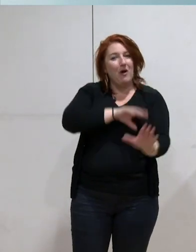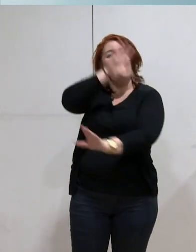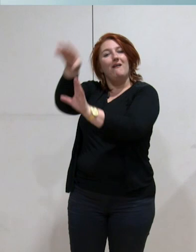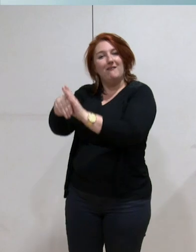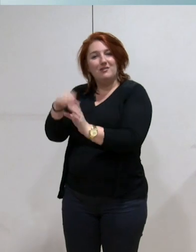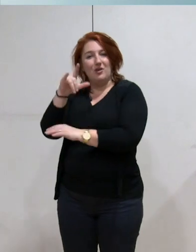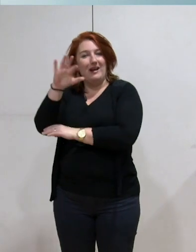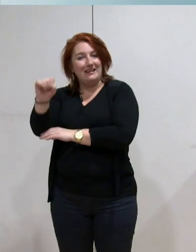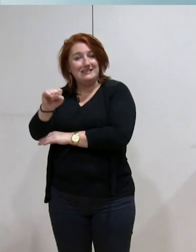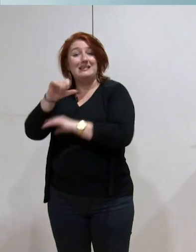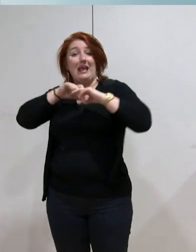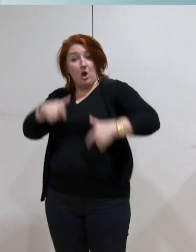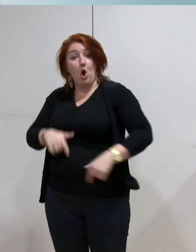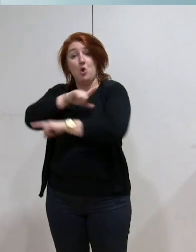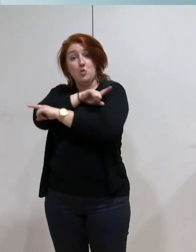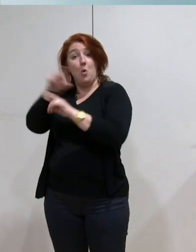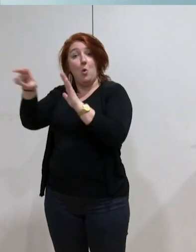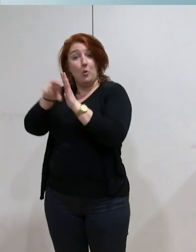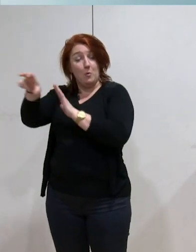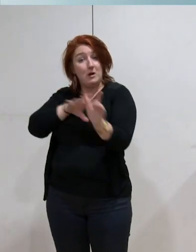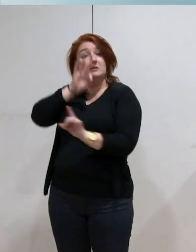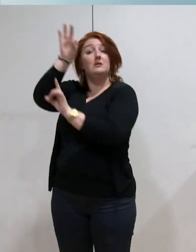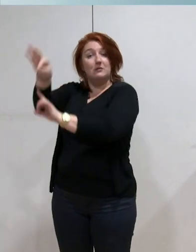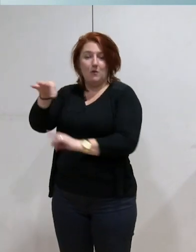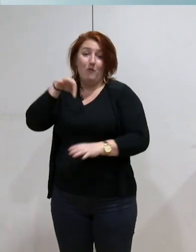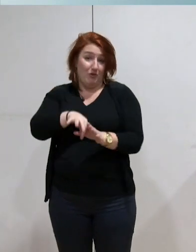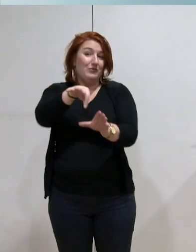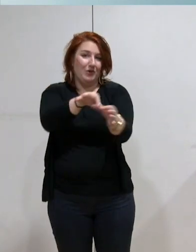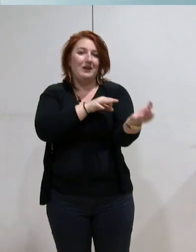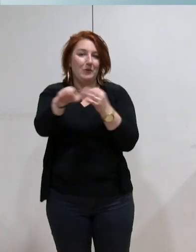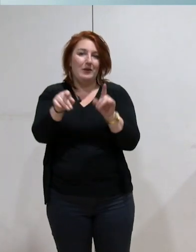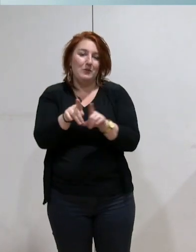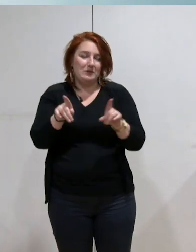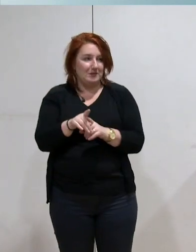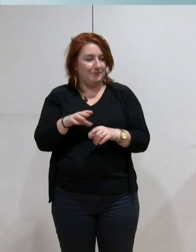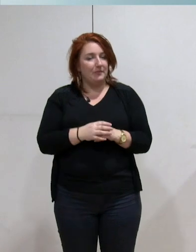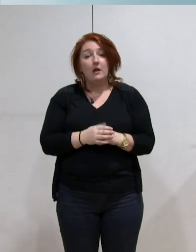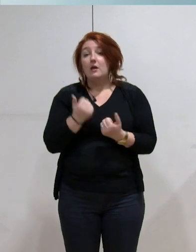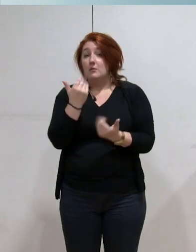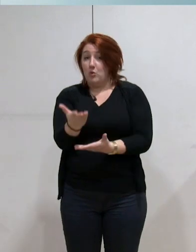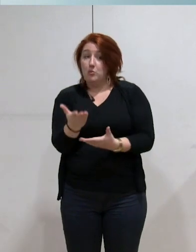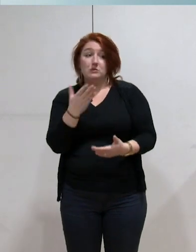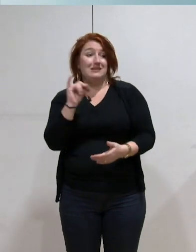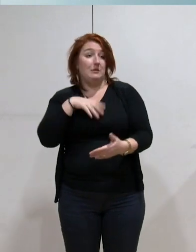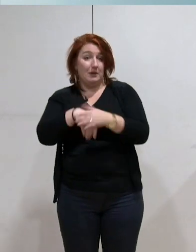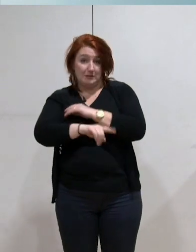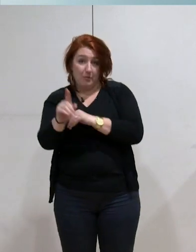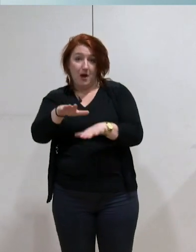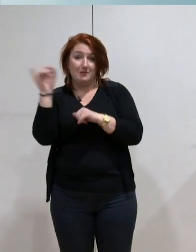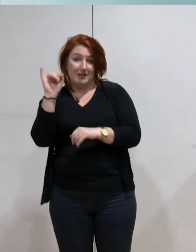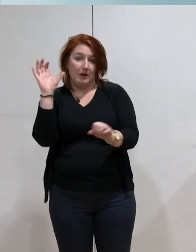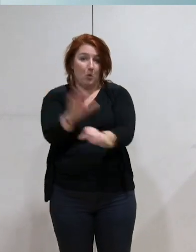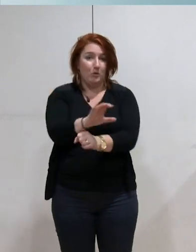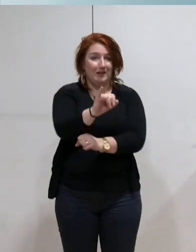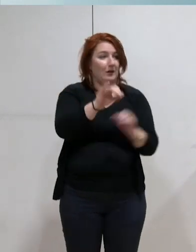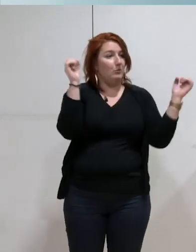accueillis dans les écoles non grenobloises je mets cette délibération au voix qui ne prend pas part au vote qui s'abstient qui vote contre qui vote